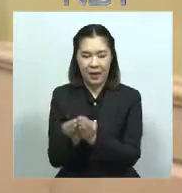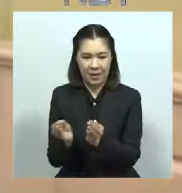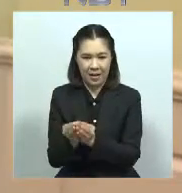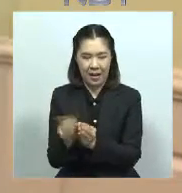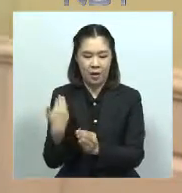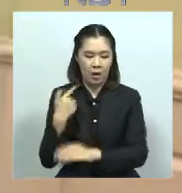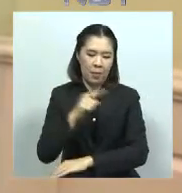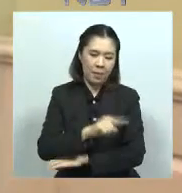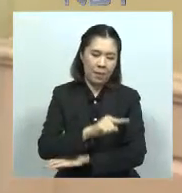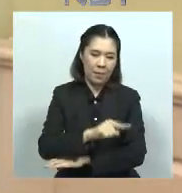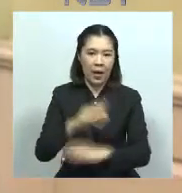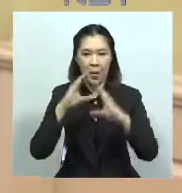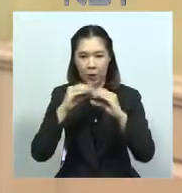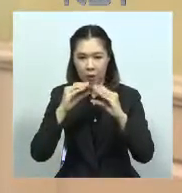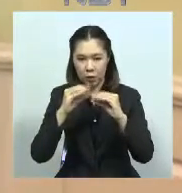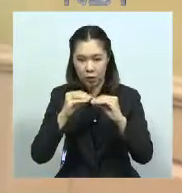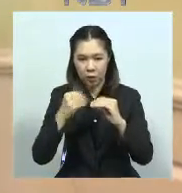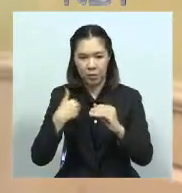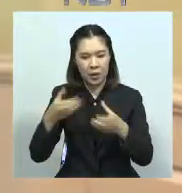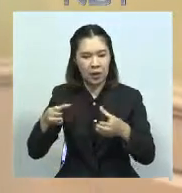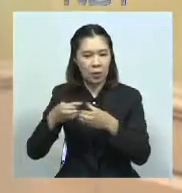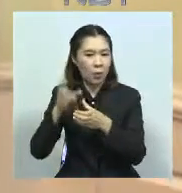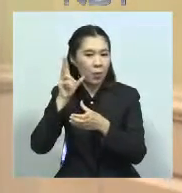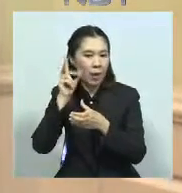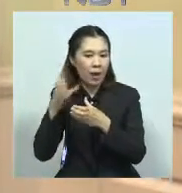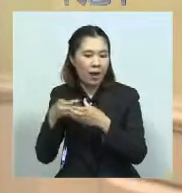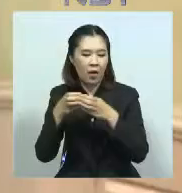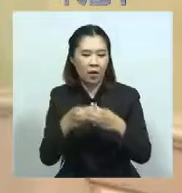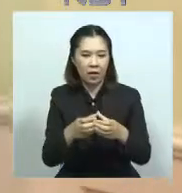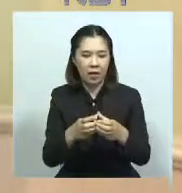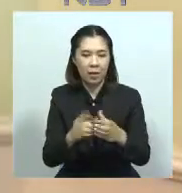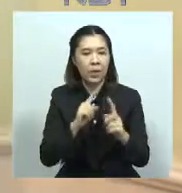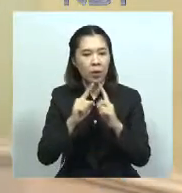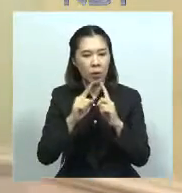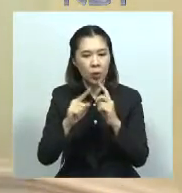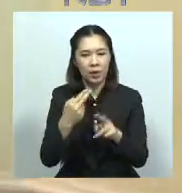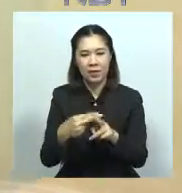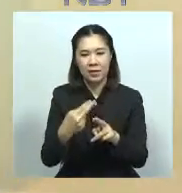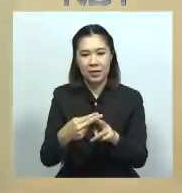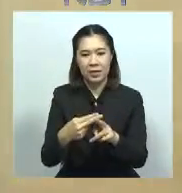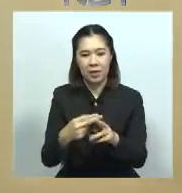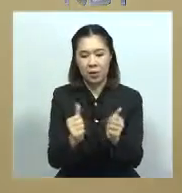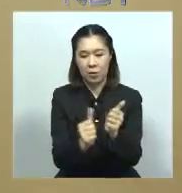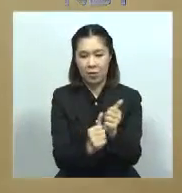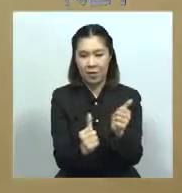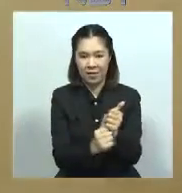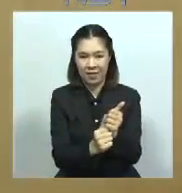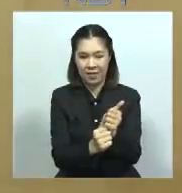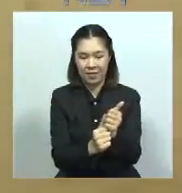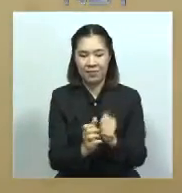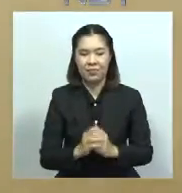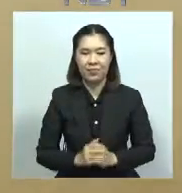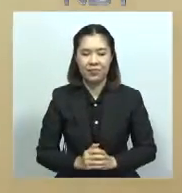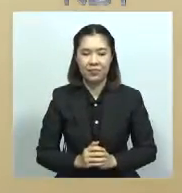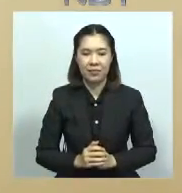งบ่ายจะมีการประชุมก่อนการประชุมผู้สื่อข่าวไปพูดคุยกับนายนิพนธ์บุญญามณีรองหัวหน้าพรรคประชาธิปัตย์ค่ะท่านก็บอกว่าการ